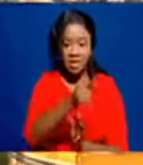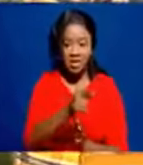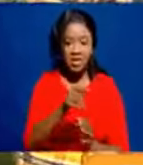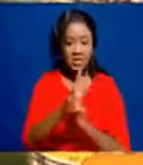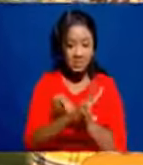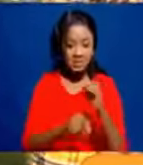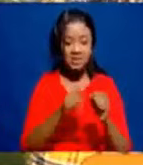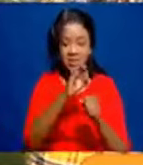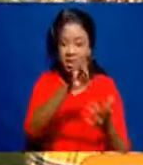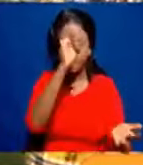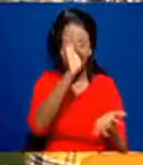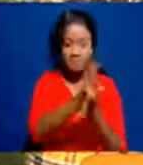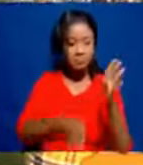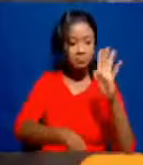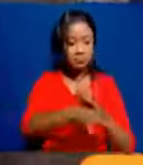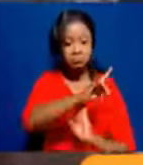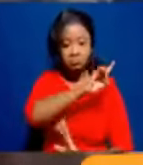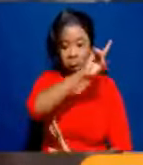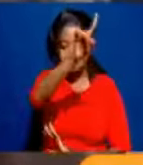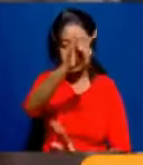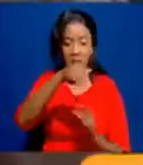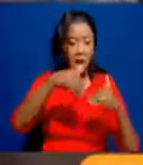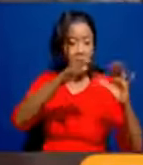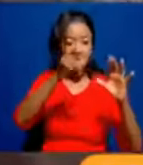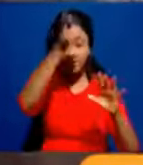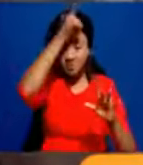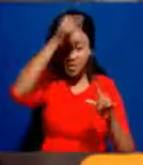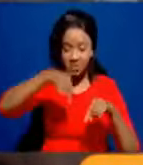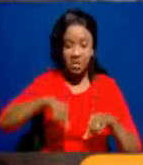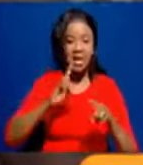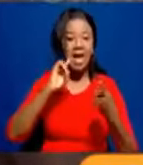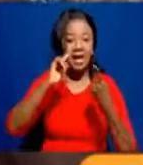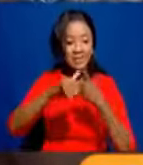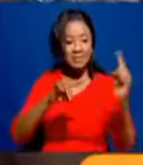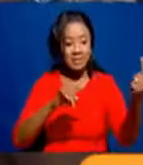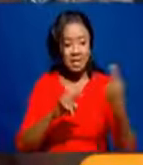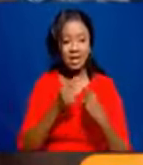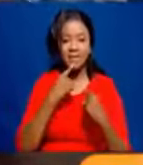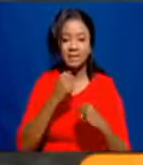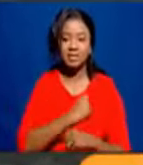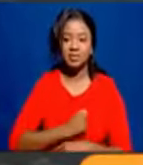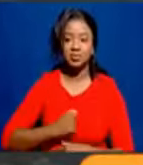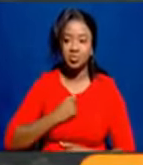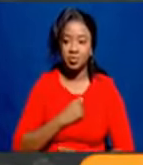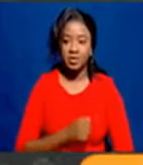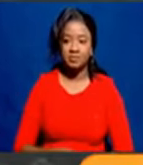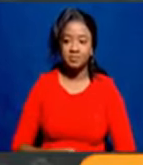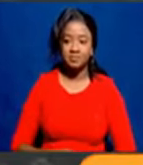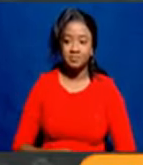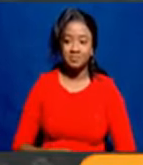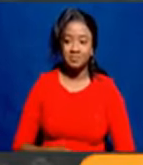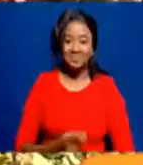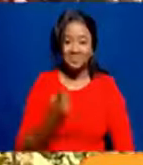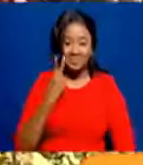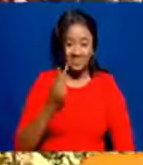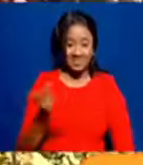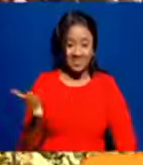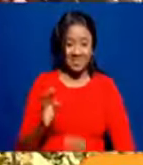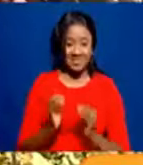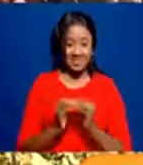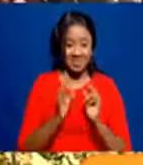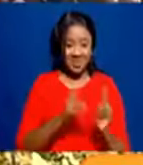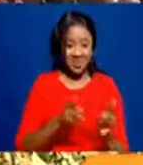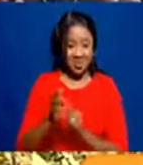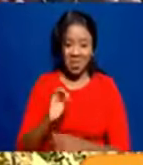ya kijiji hiki hadi pale watakapoandamana na washukiwa kuomba msamaha. Bila shaka ni mkutano usio wa kawaida,